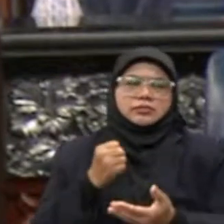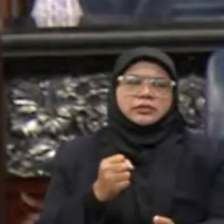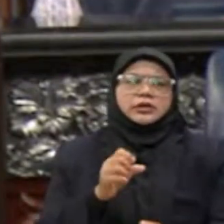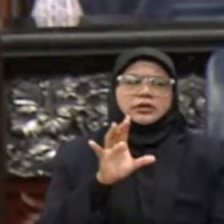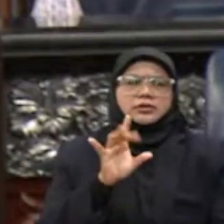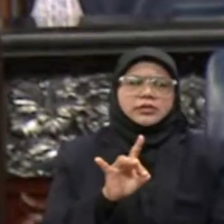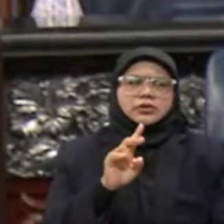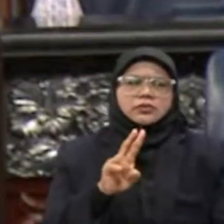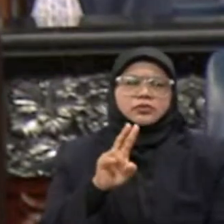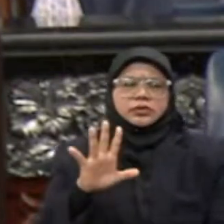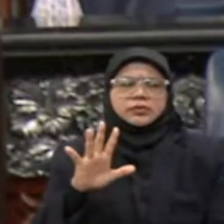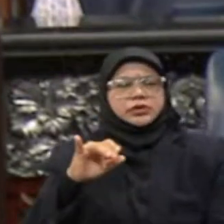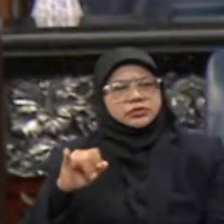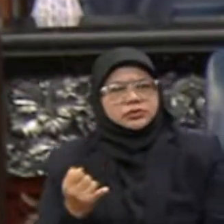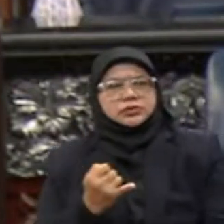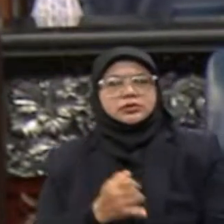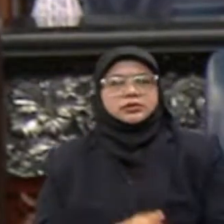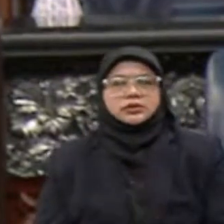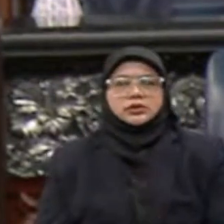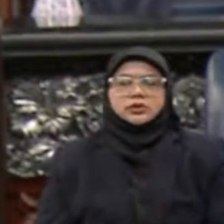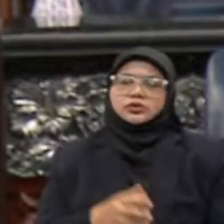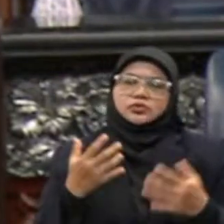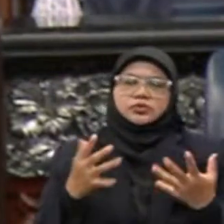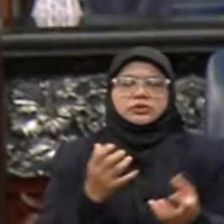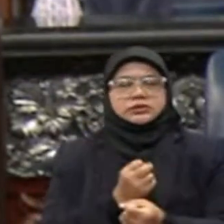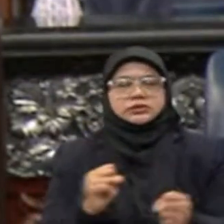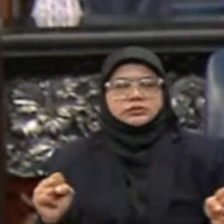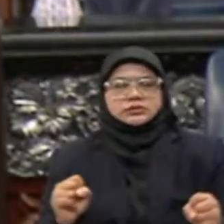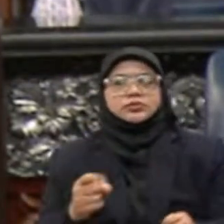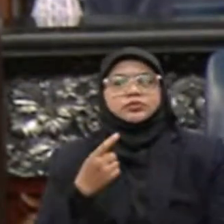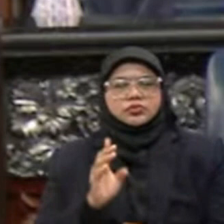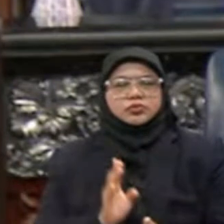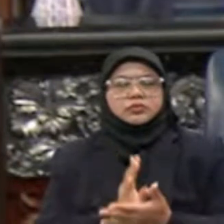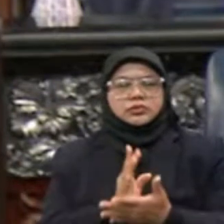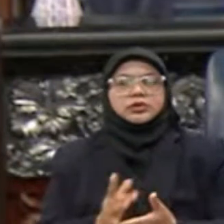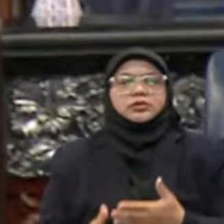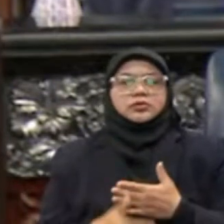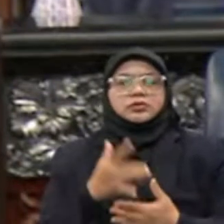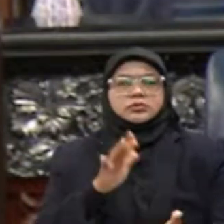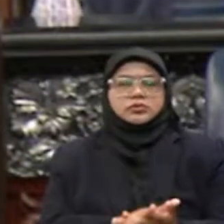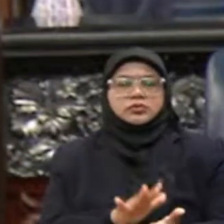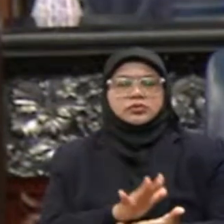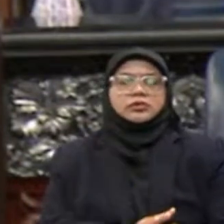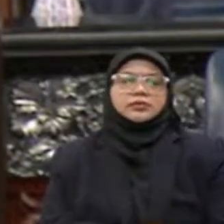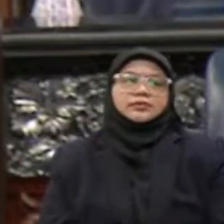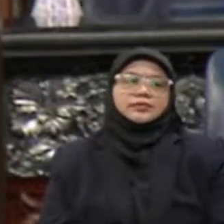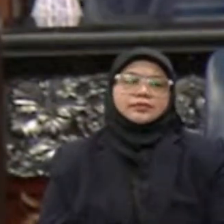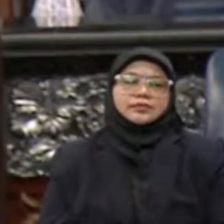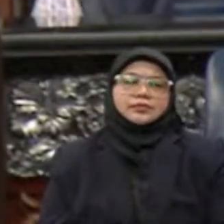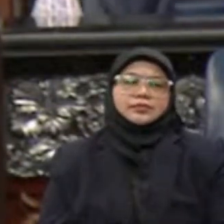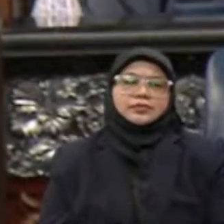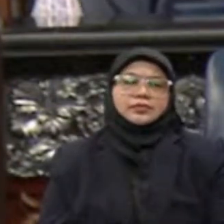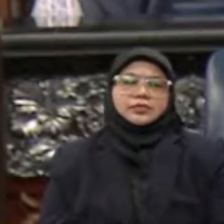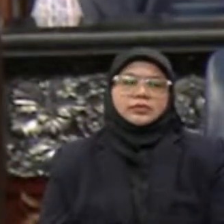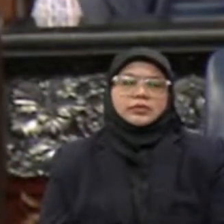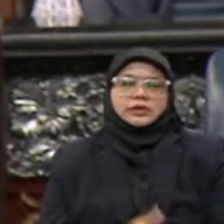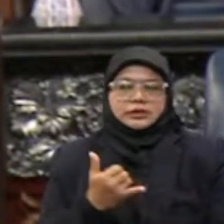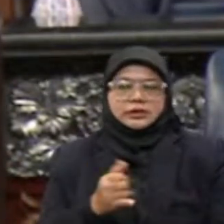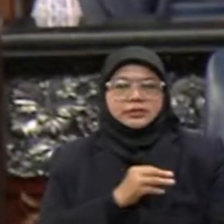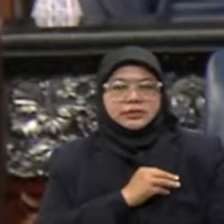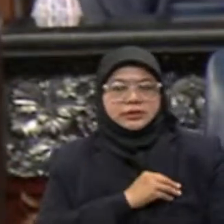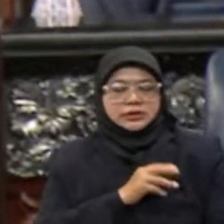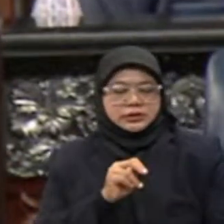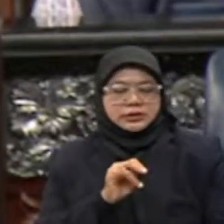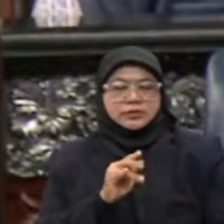825 juta Ringgit telah disediakan bagi bantuan awal sekolahan ini buang tebal menterinya di depan saya ini